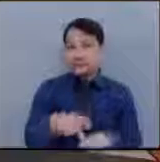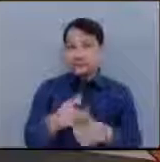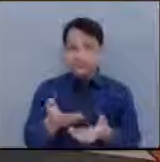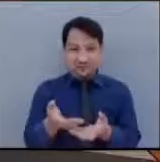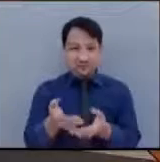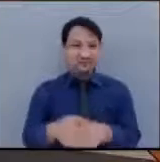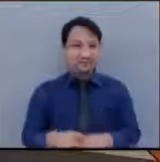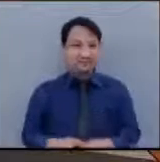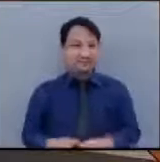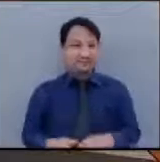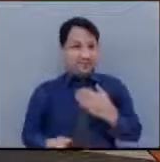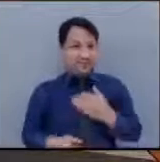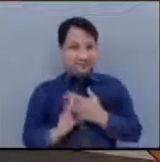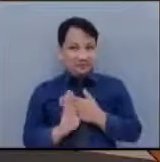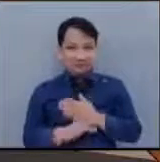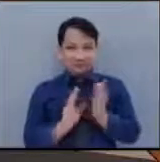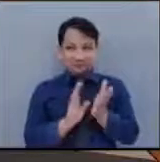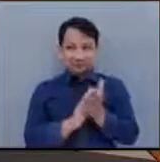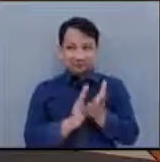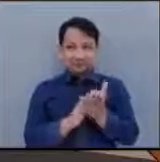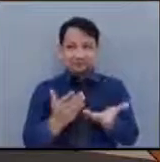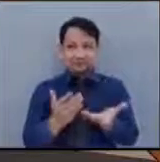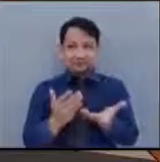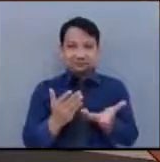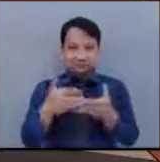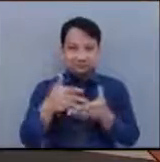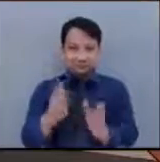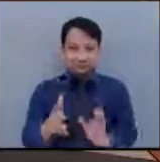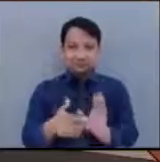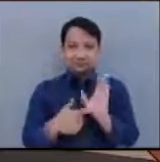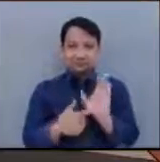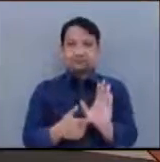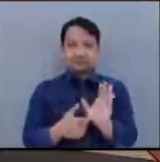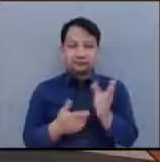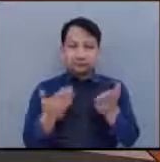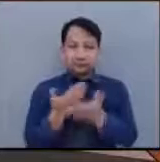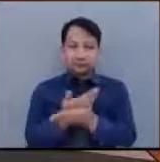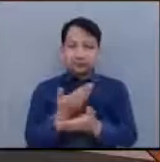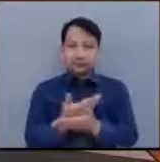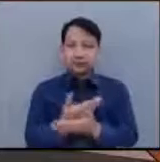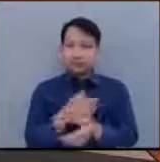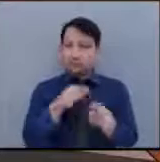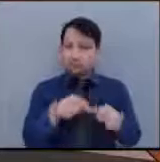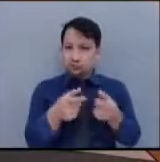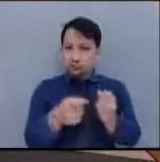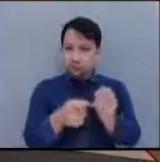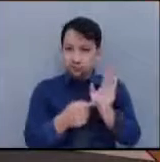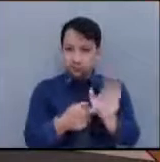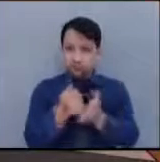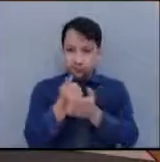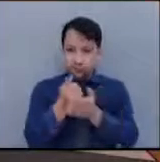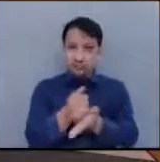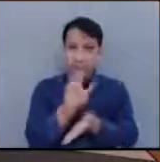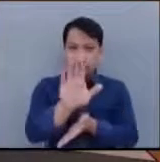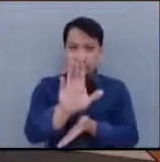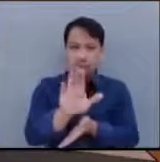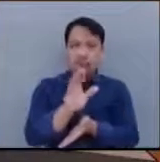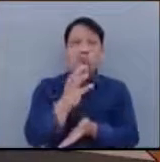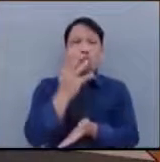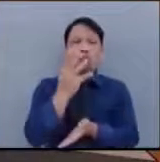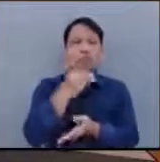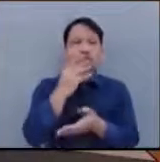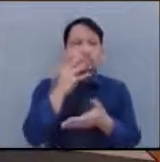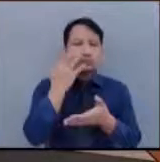since back to school ng ating mga estudyante, ito at may gagawin tayong tiyak na makakatulong sa inyo, lalo na sa mga mahilig magbasa ng libro o